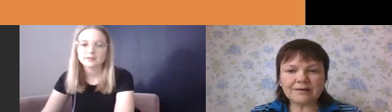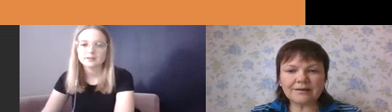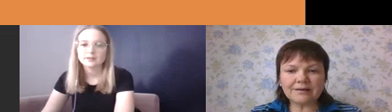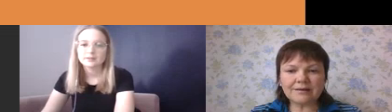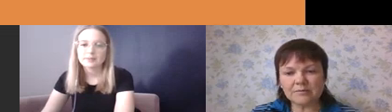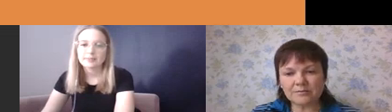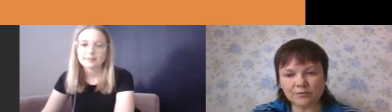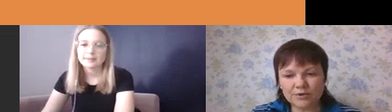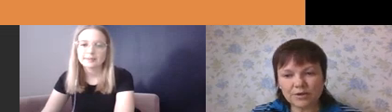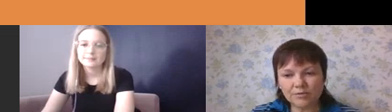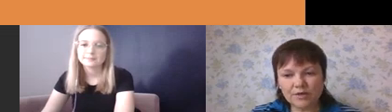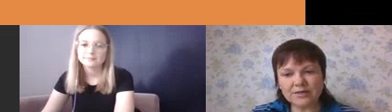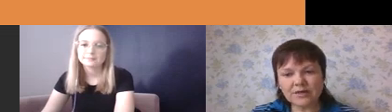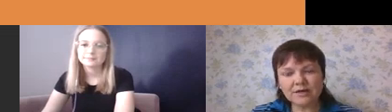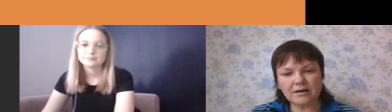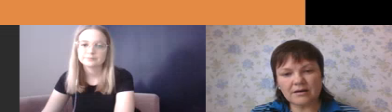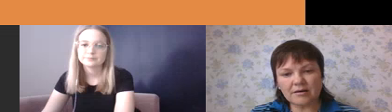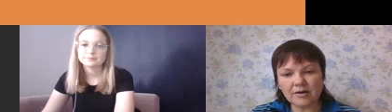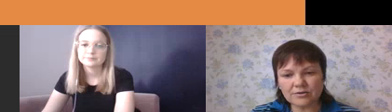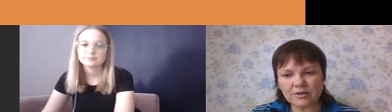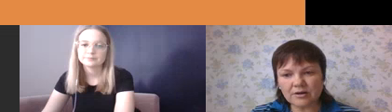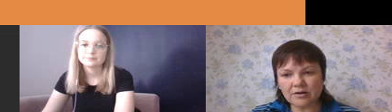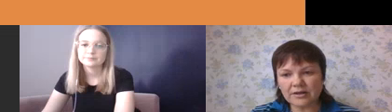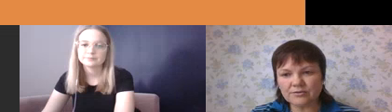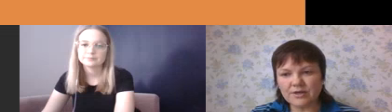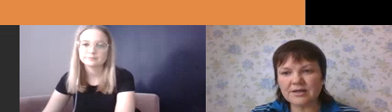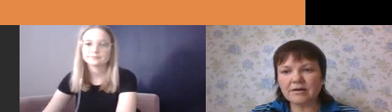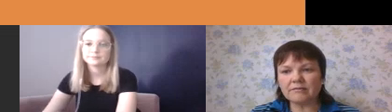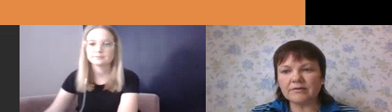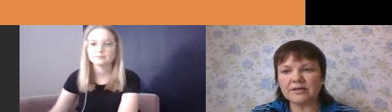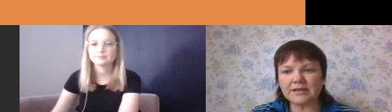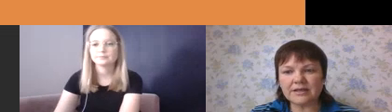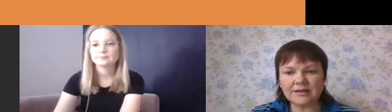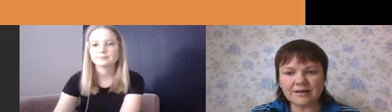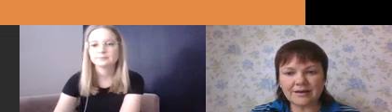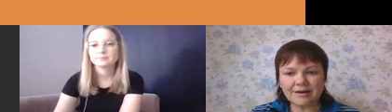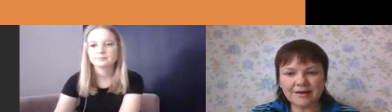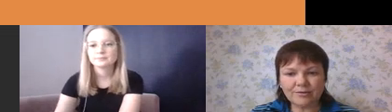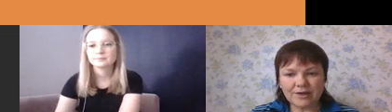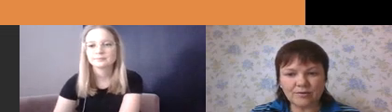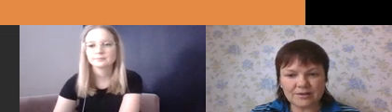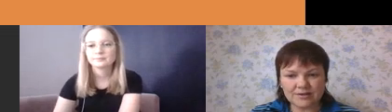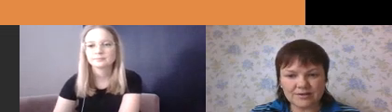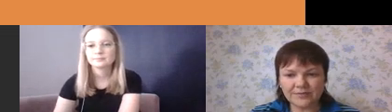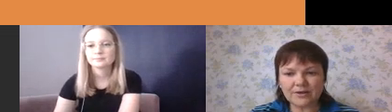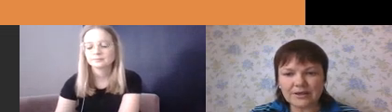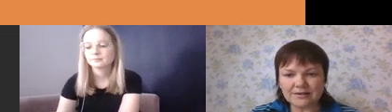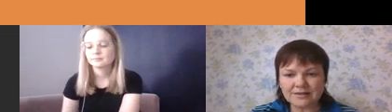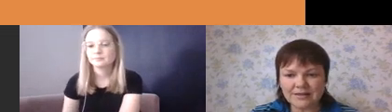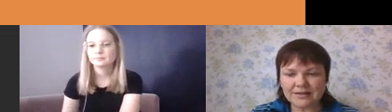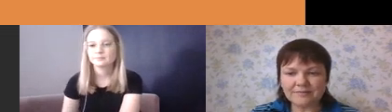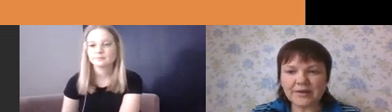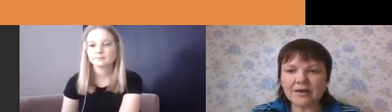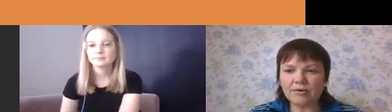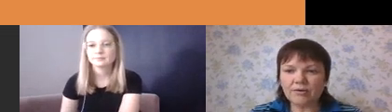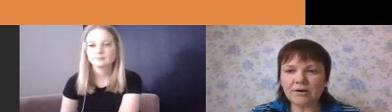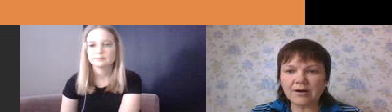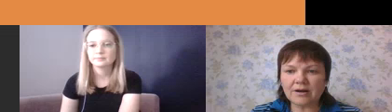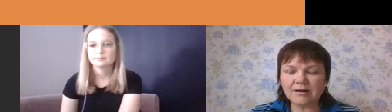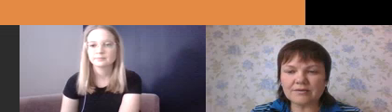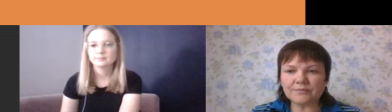Et kas sa õpid siis kutsekoolis, rakenduskõrghariduses või ülikoolis? Ja kindlasti.